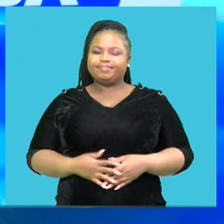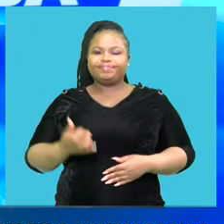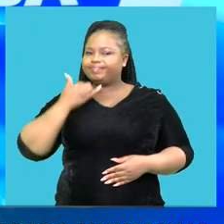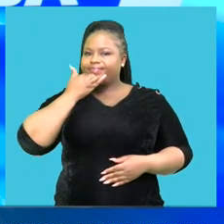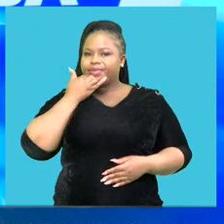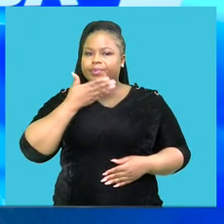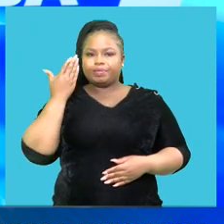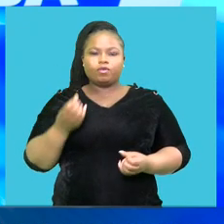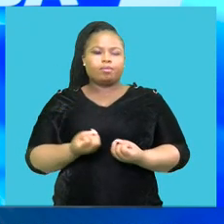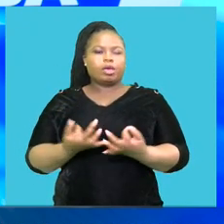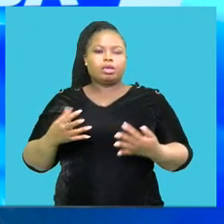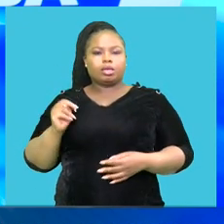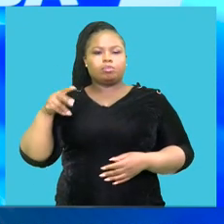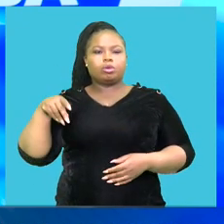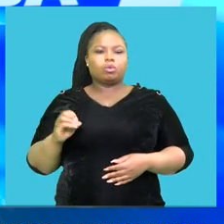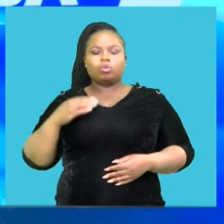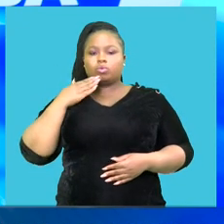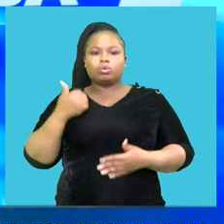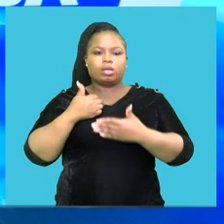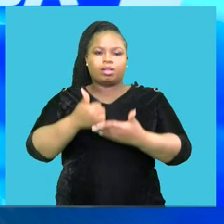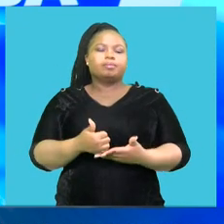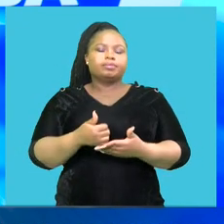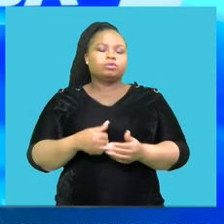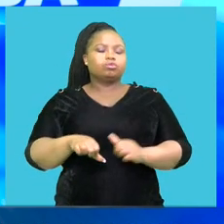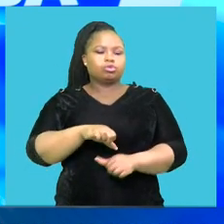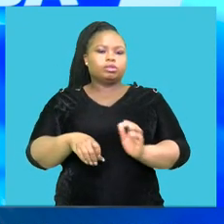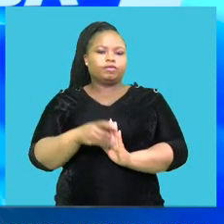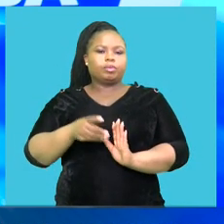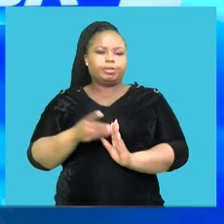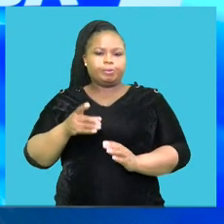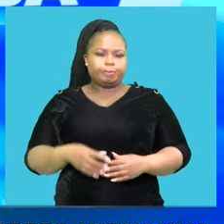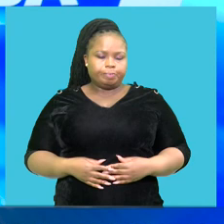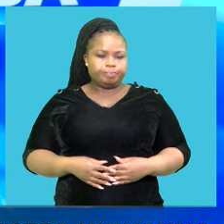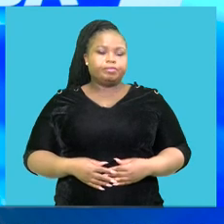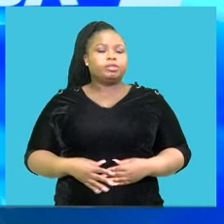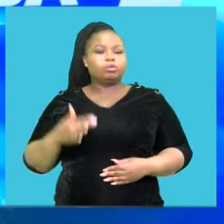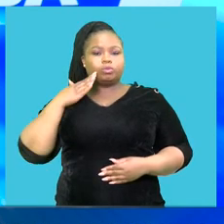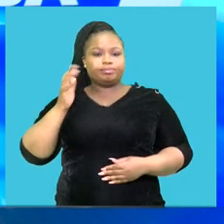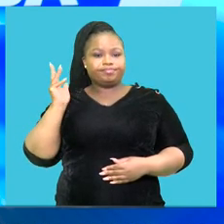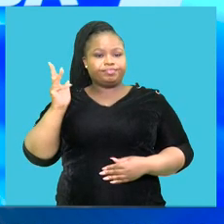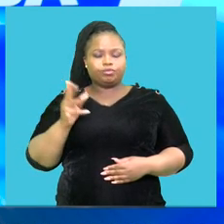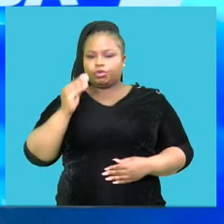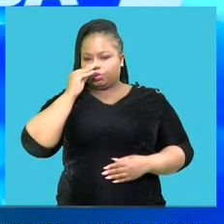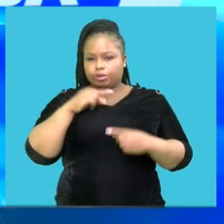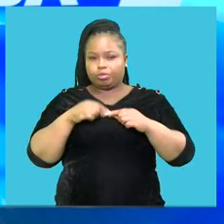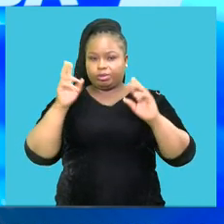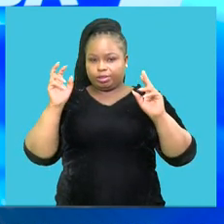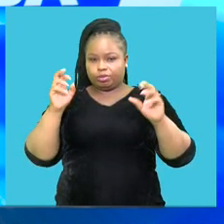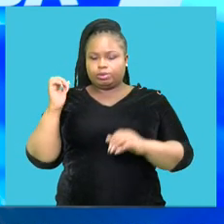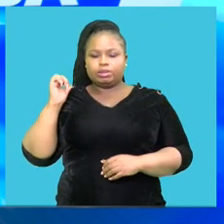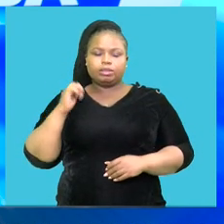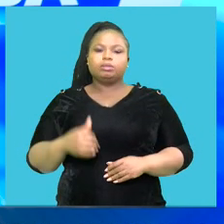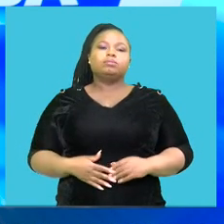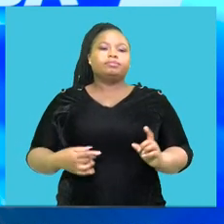kahle inhlanganweni eyihlinzeka ngeyinsiza eyibalulekile zezenhlalakahle esifundazweni. Ekhuluma-ke nabezindaba ngalolu daba izolo